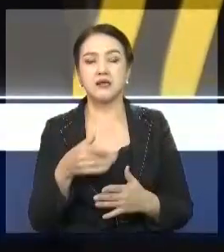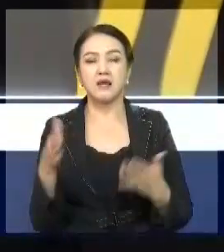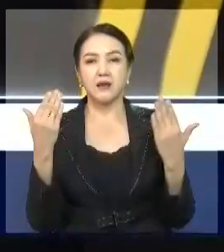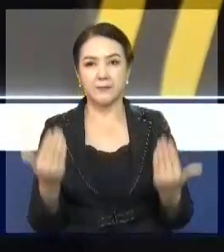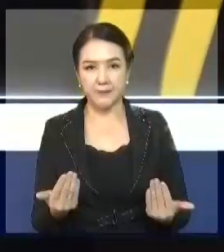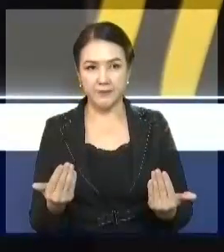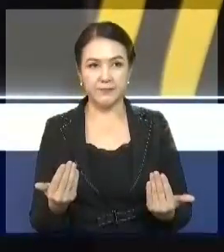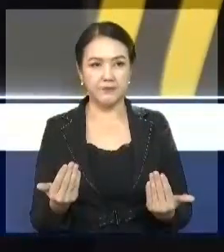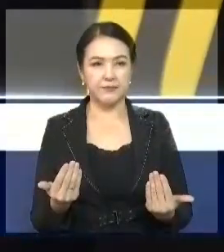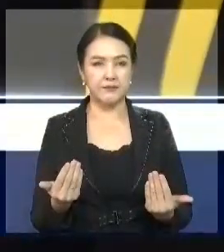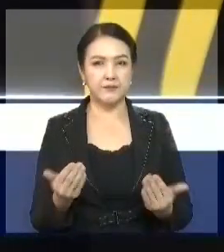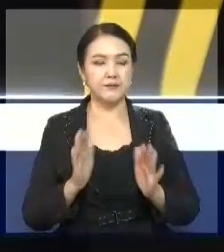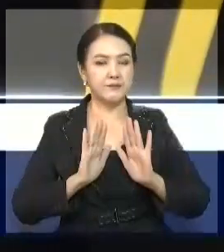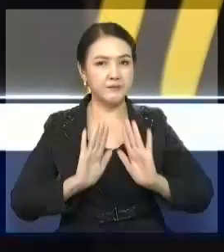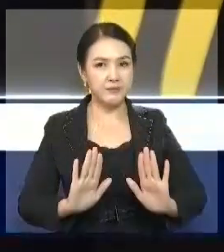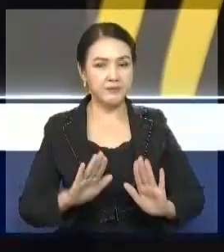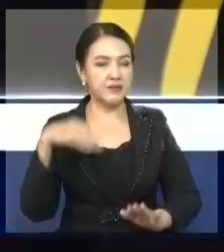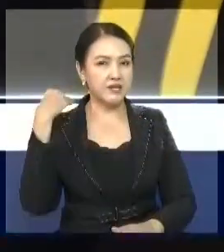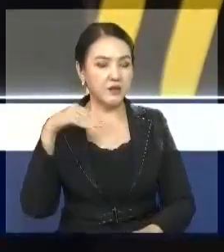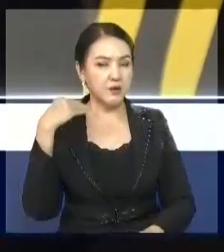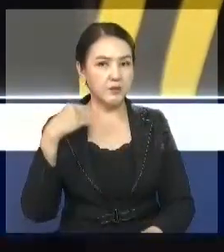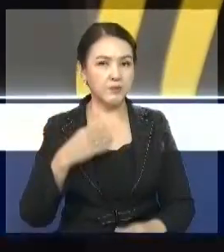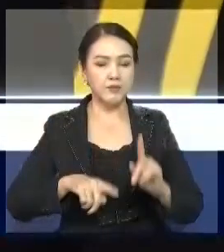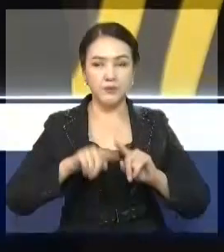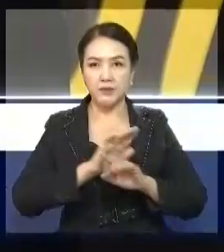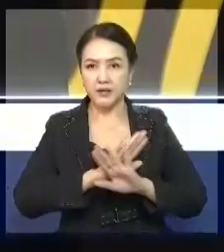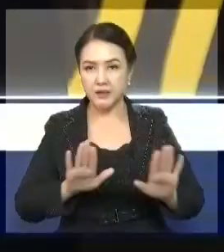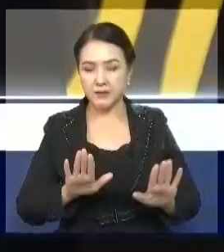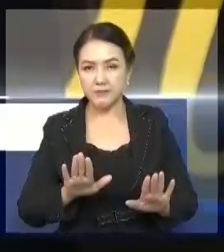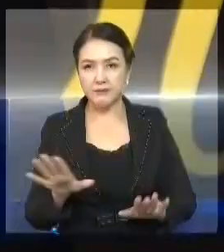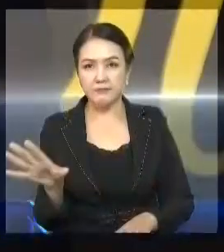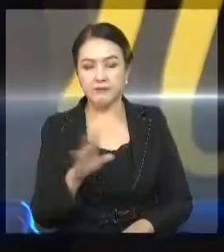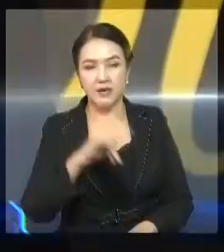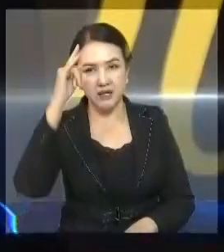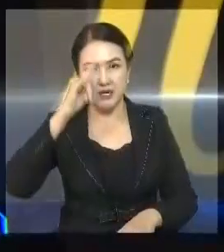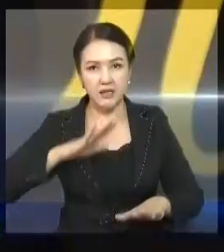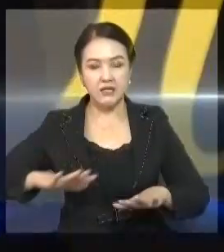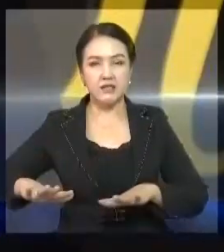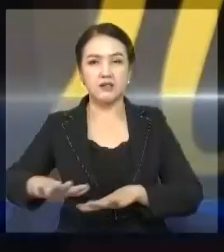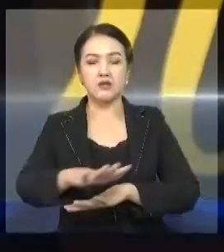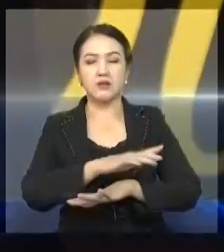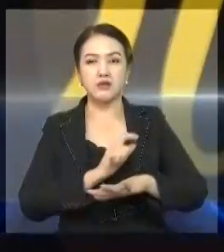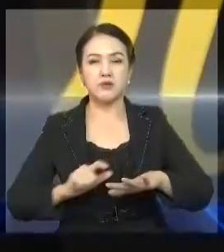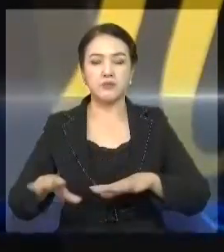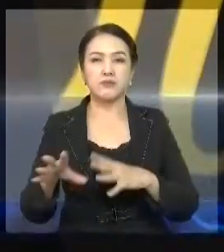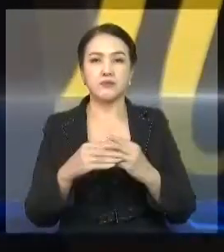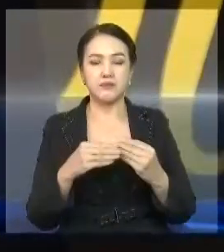қазір тек қана Ақтөбенің тумасы емес, барша қазақ халқының